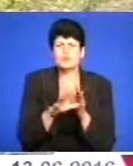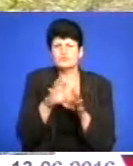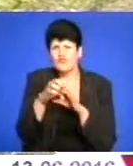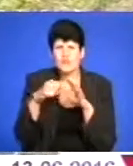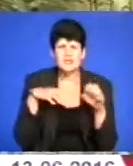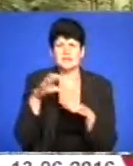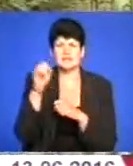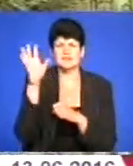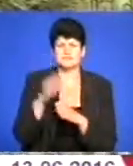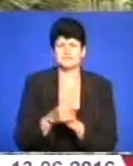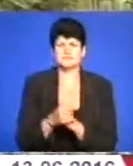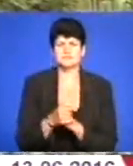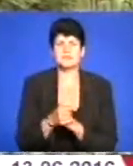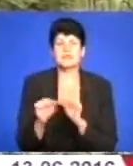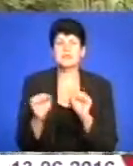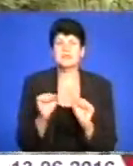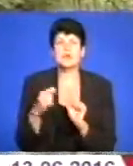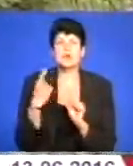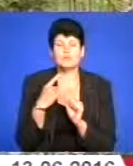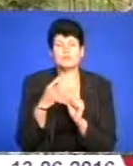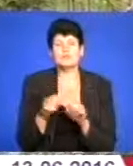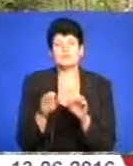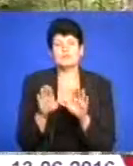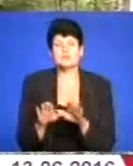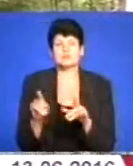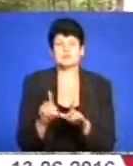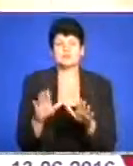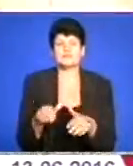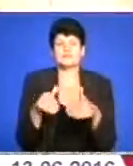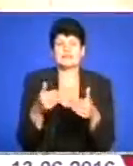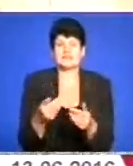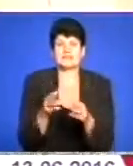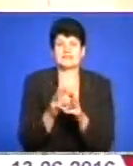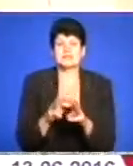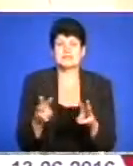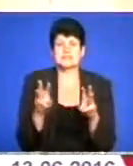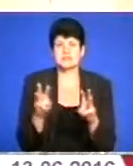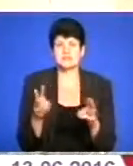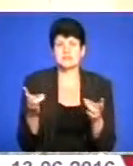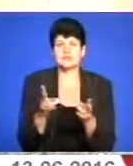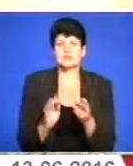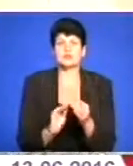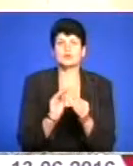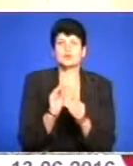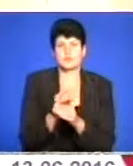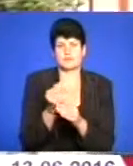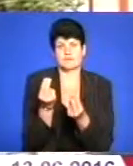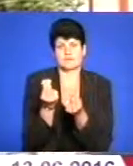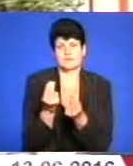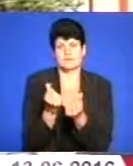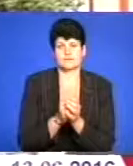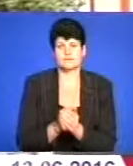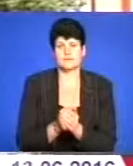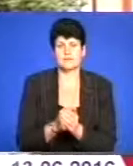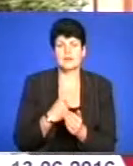вина, мабуть, самих людей, вина місцевої влади, яка взяла на баланс два роки оце містечко, розбомбили,